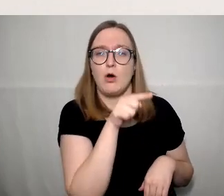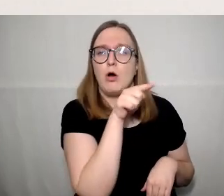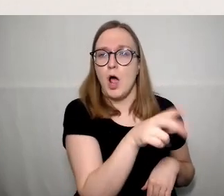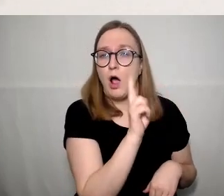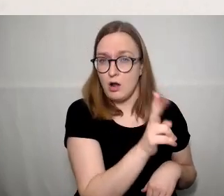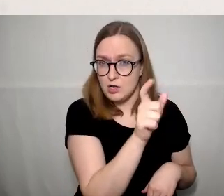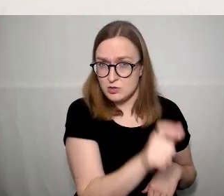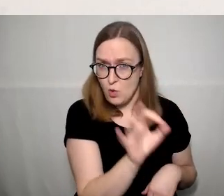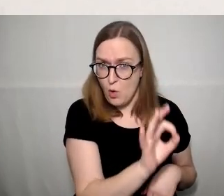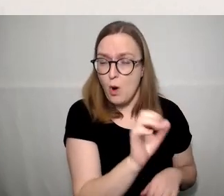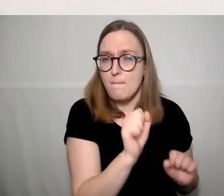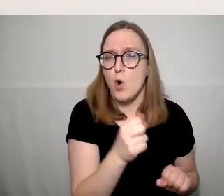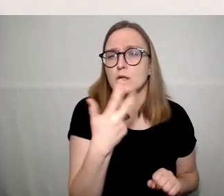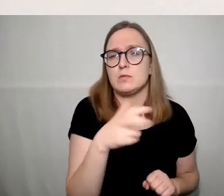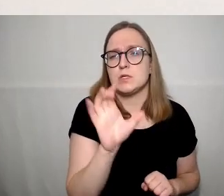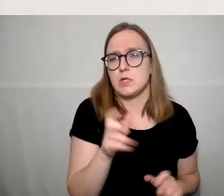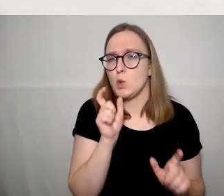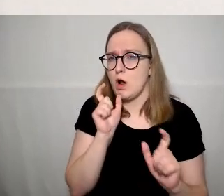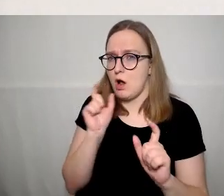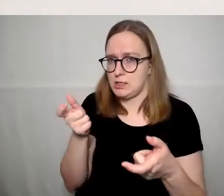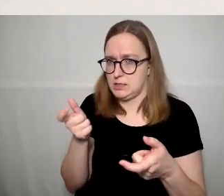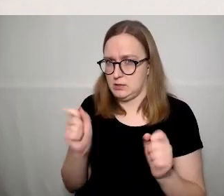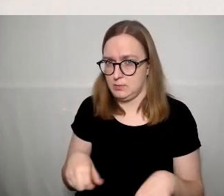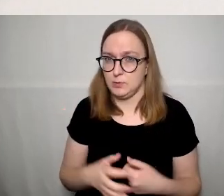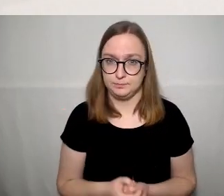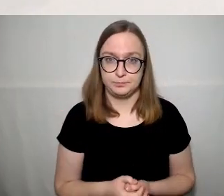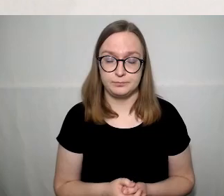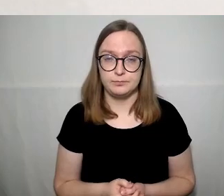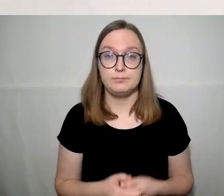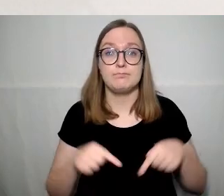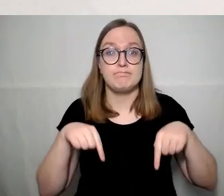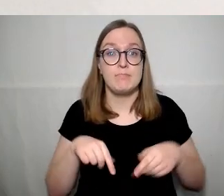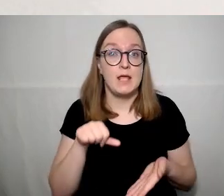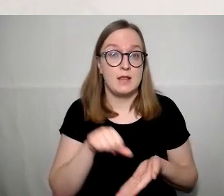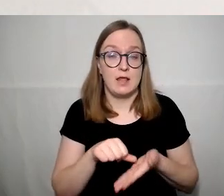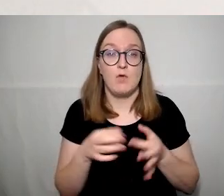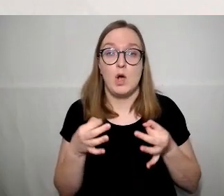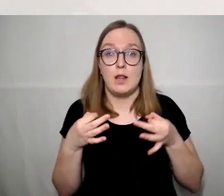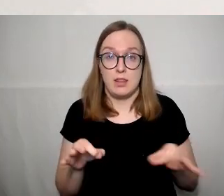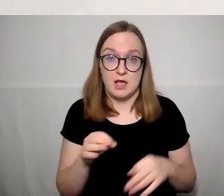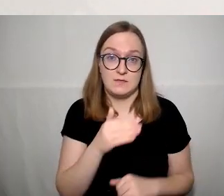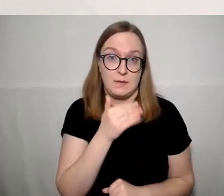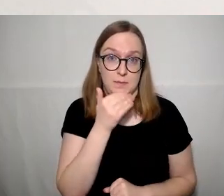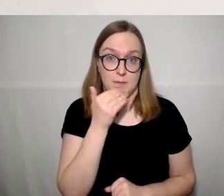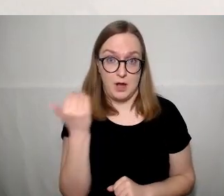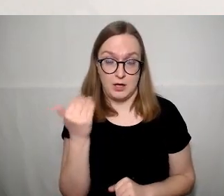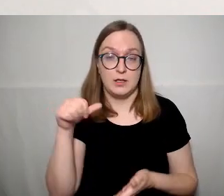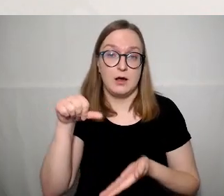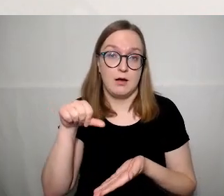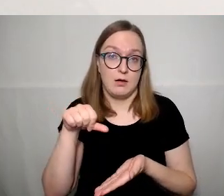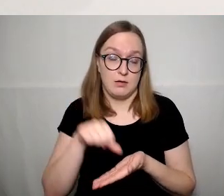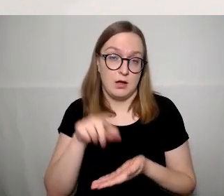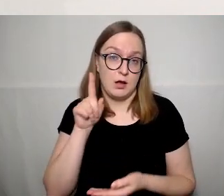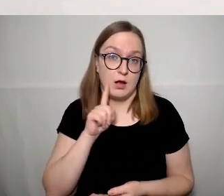sekundžių replikos teisę. Taigi laidoje dalyvauja Laisvės partija ir jos kandidatas